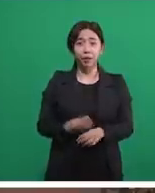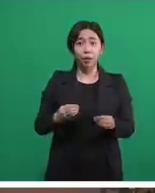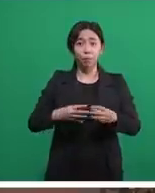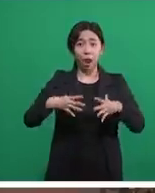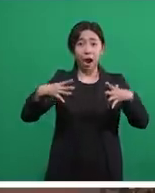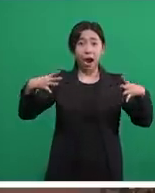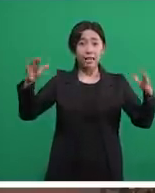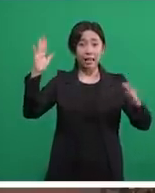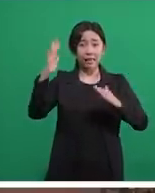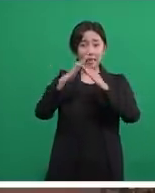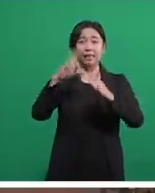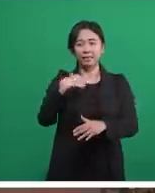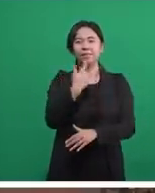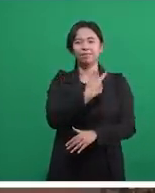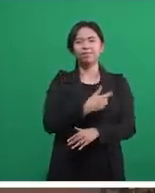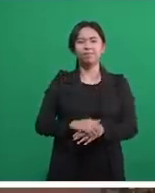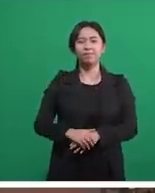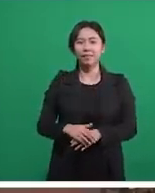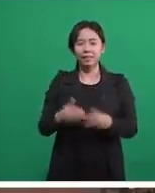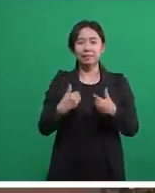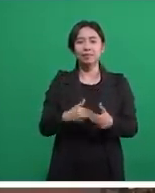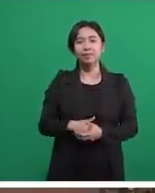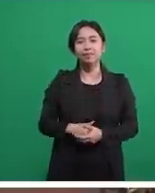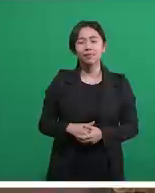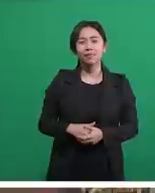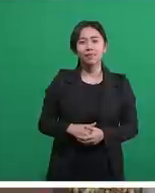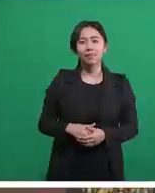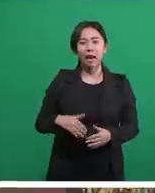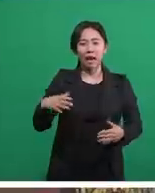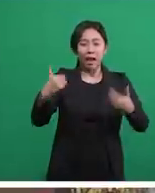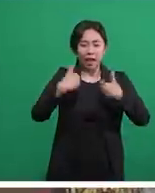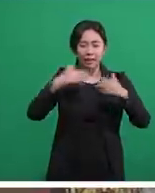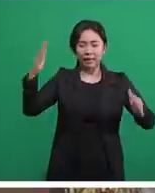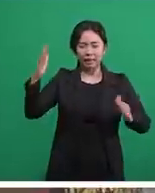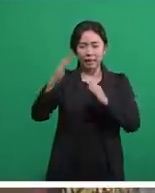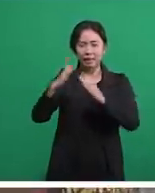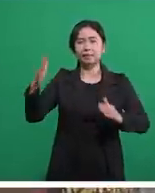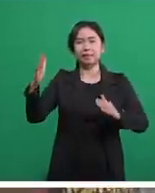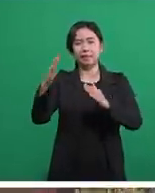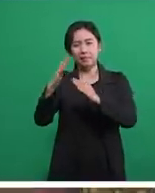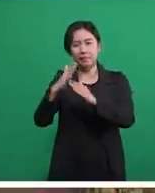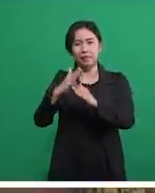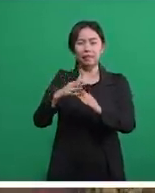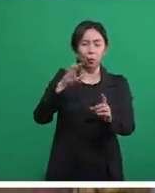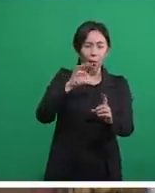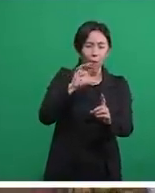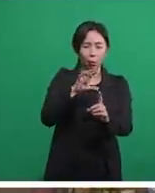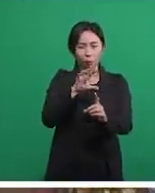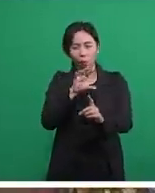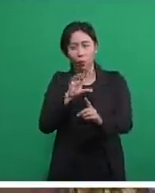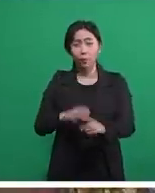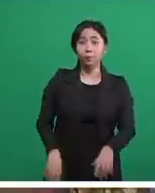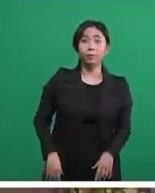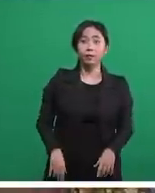banyak tantangan yang kita hadapi dan ada pula ancaman yang kita dapatkan.